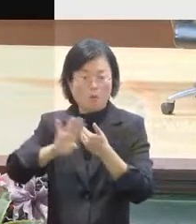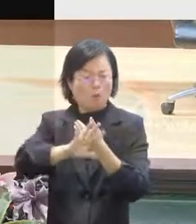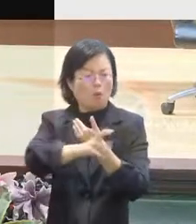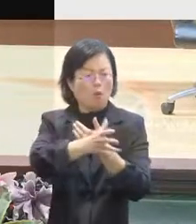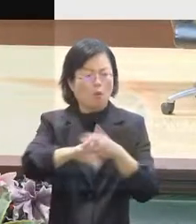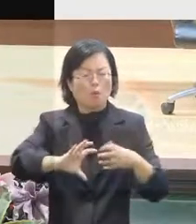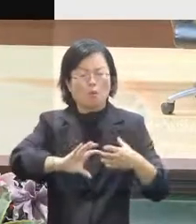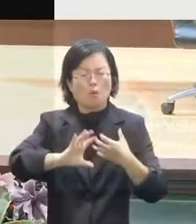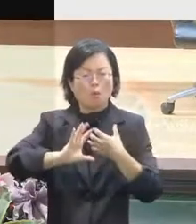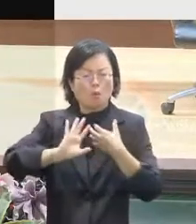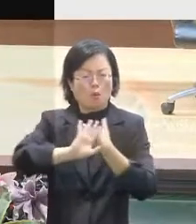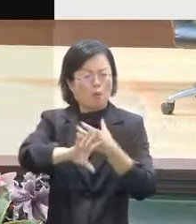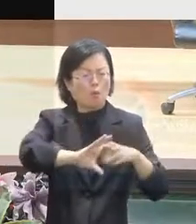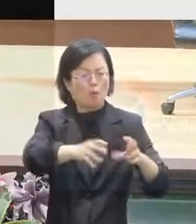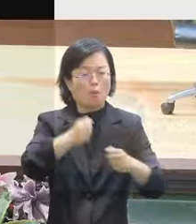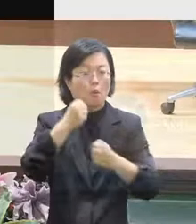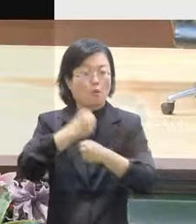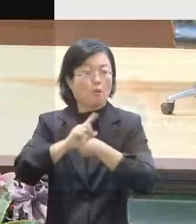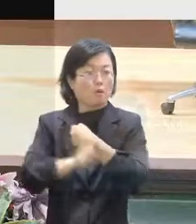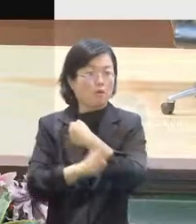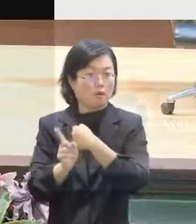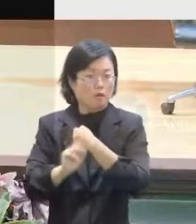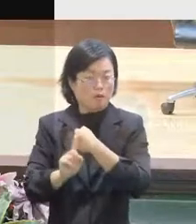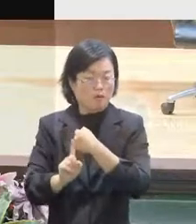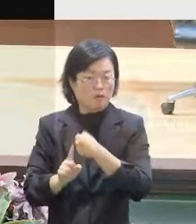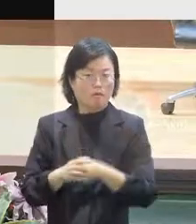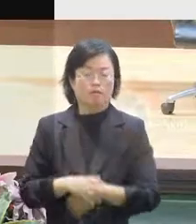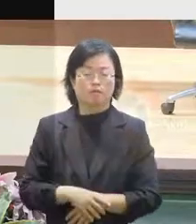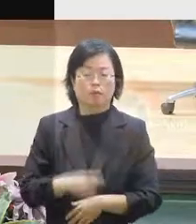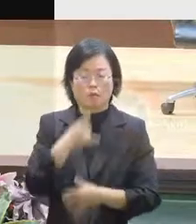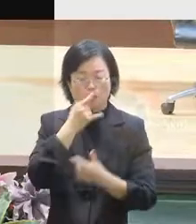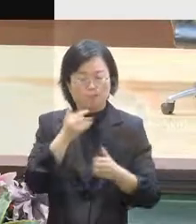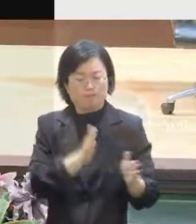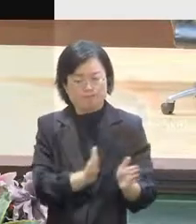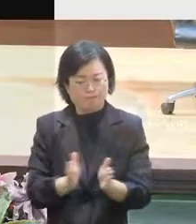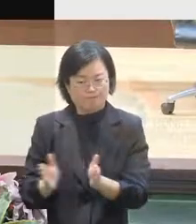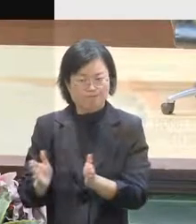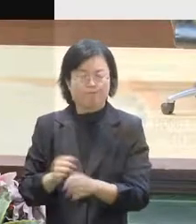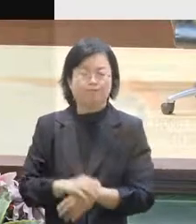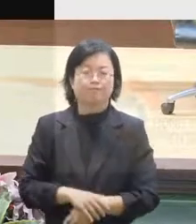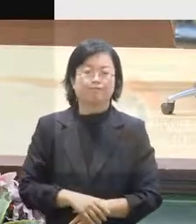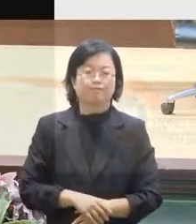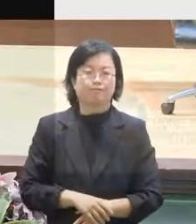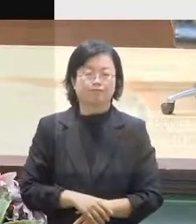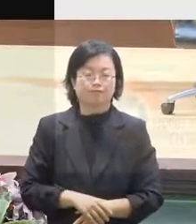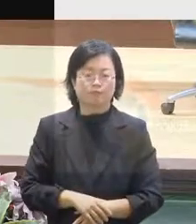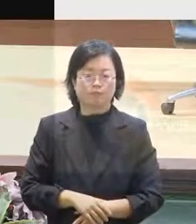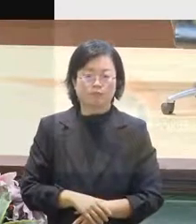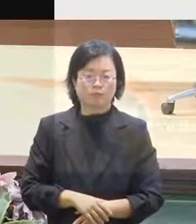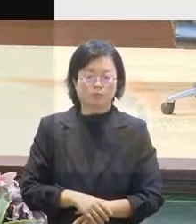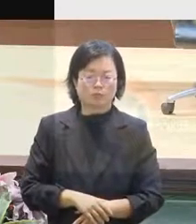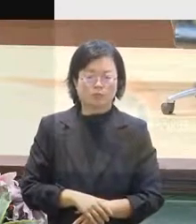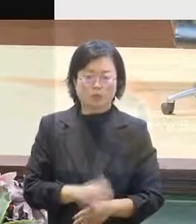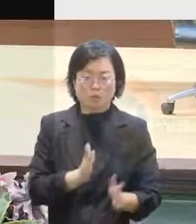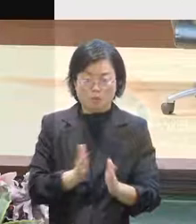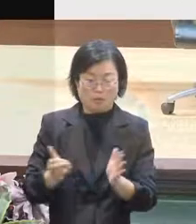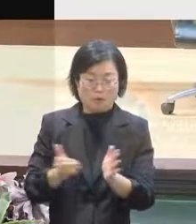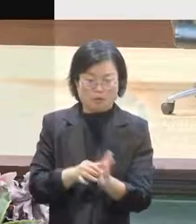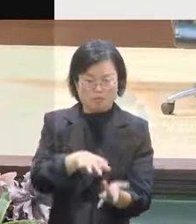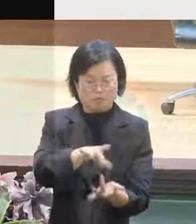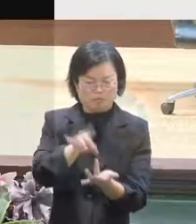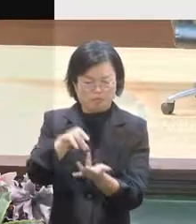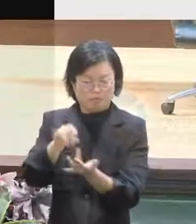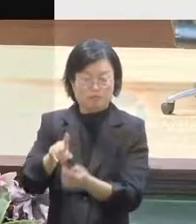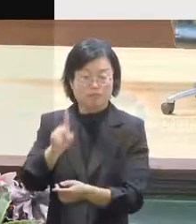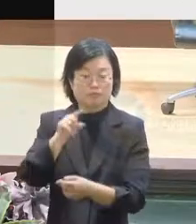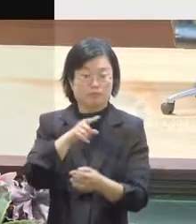标准之后呢，我们进行了一个总结，然后总结出了12个来评估香港 Open